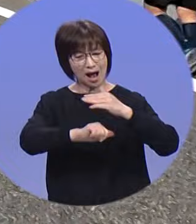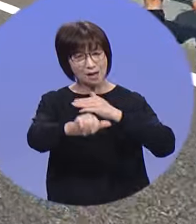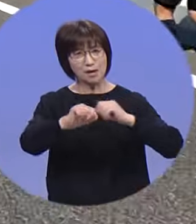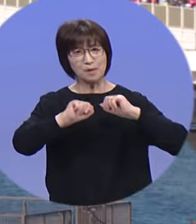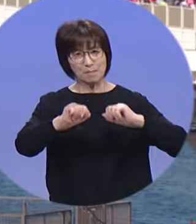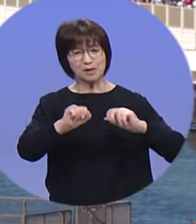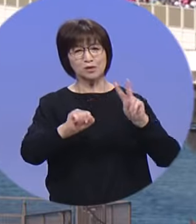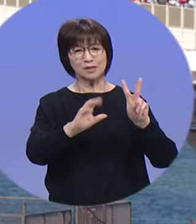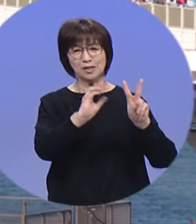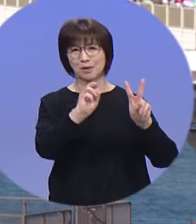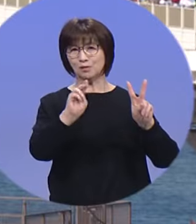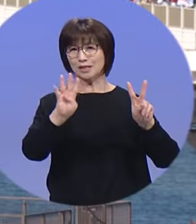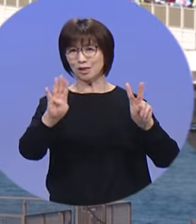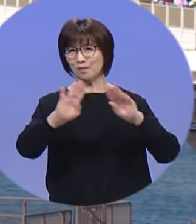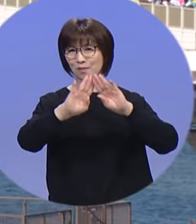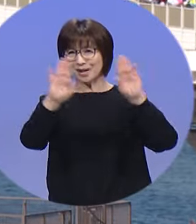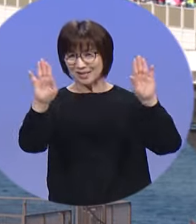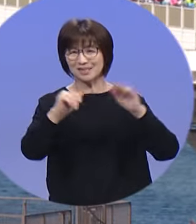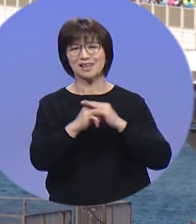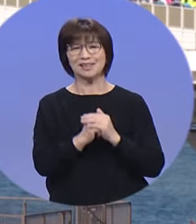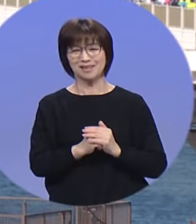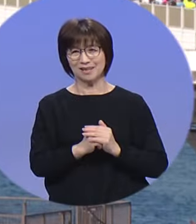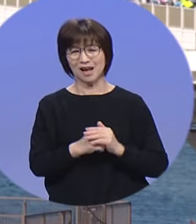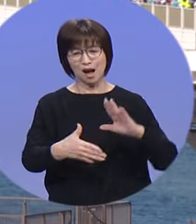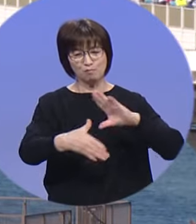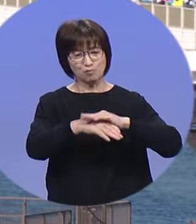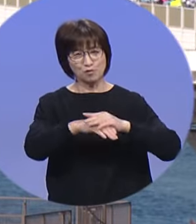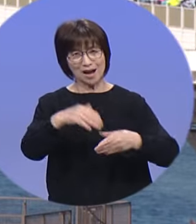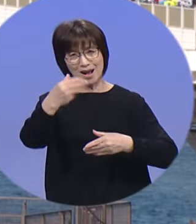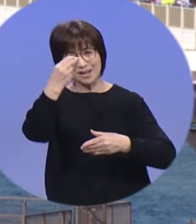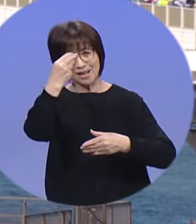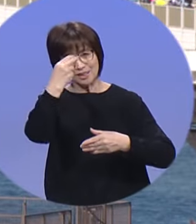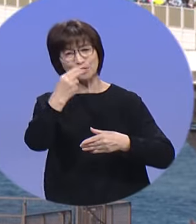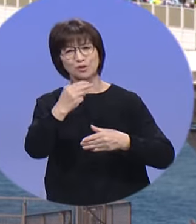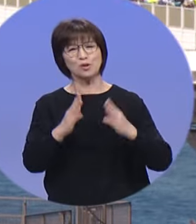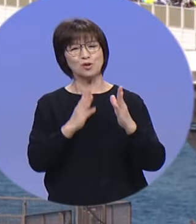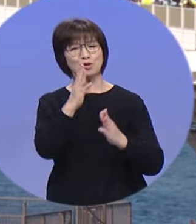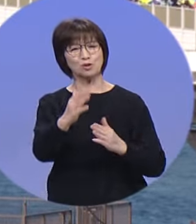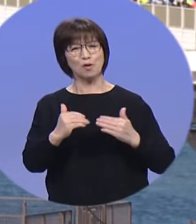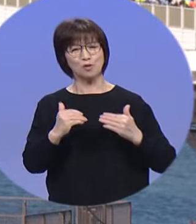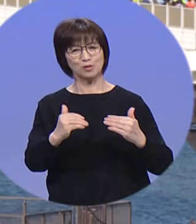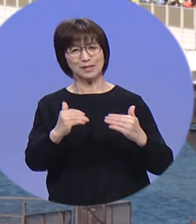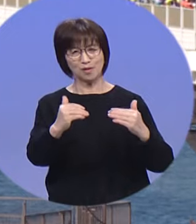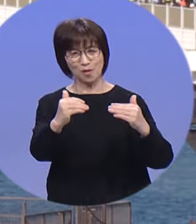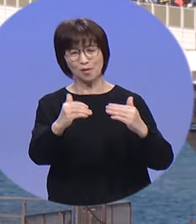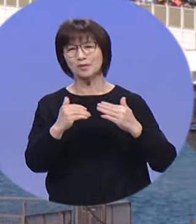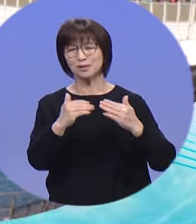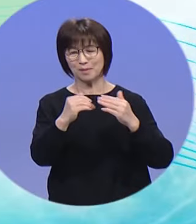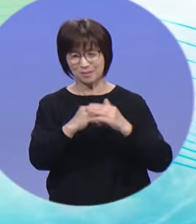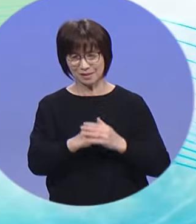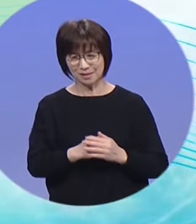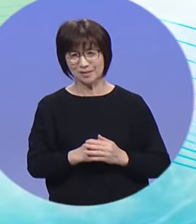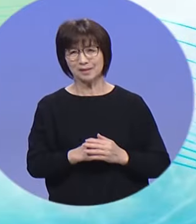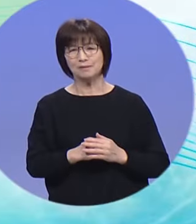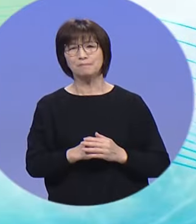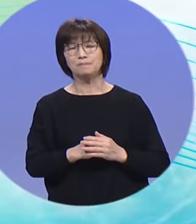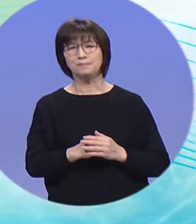ソン2024の開催など文化芸術やスポーツ振興を進めます。